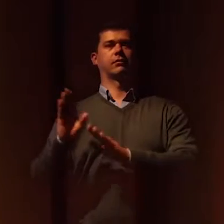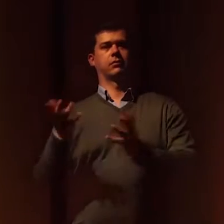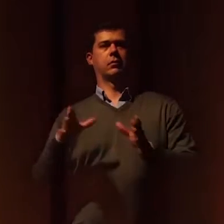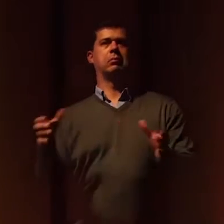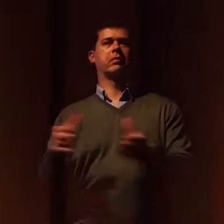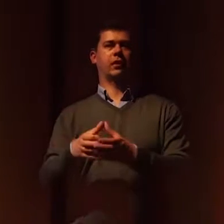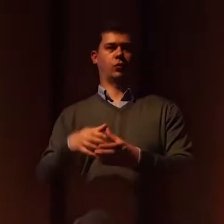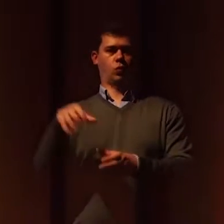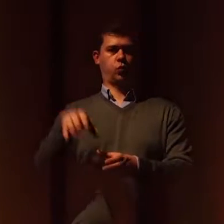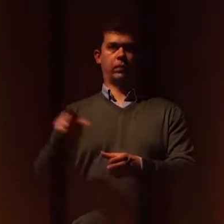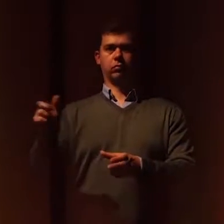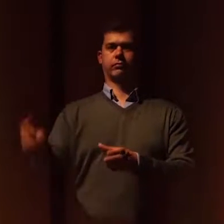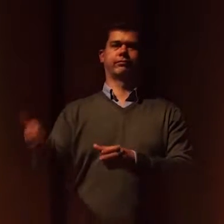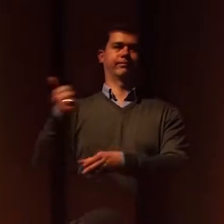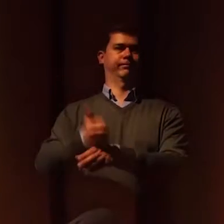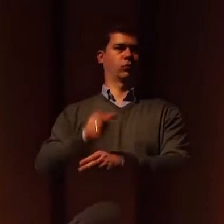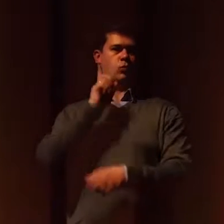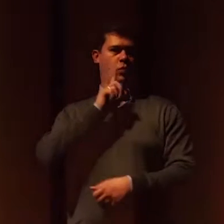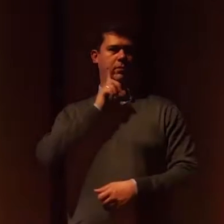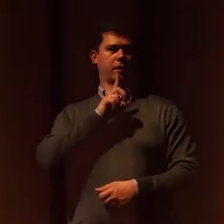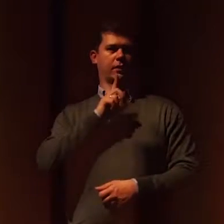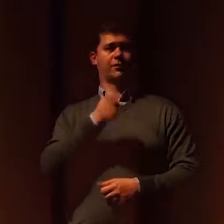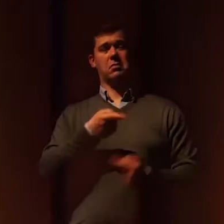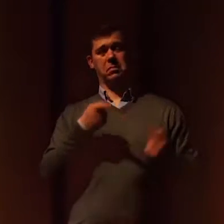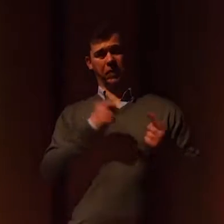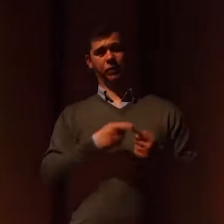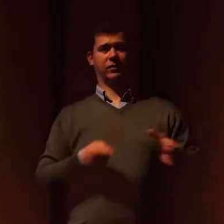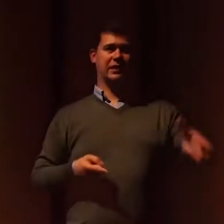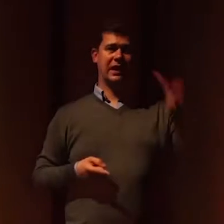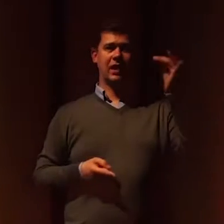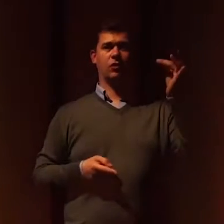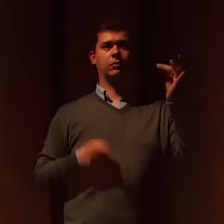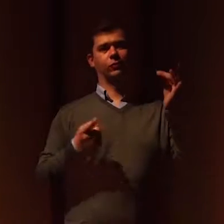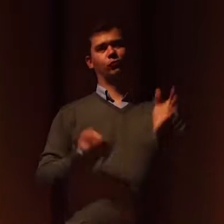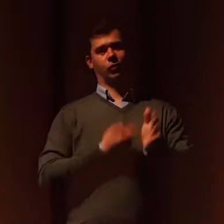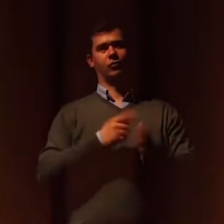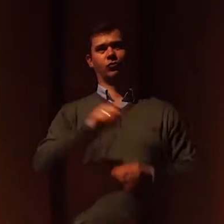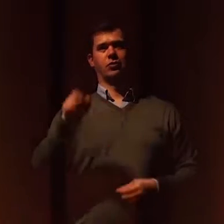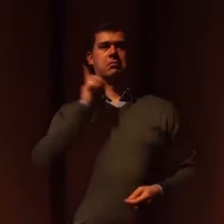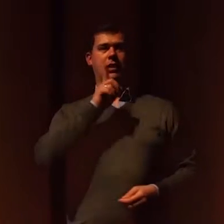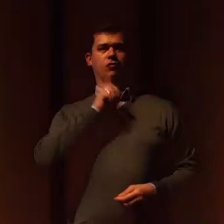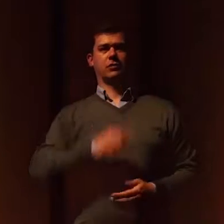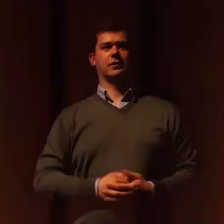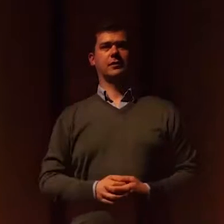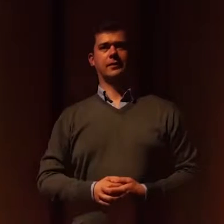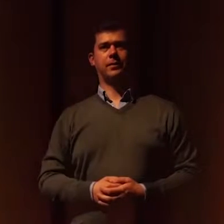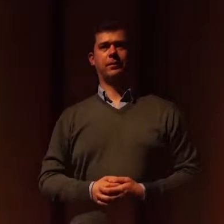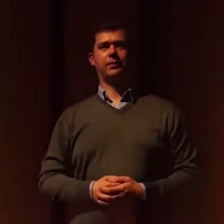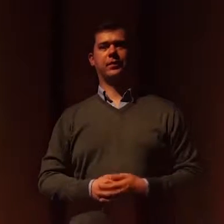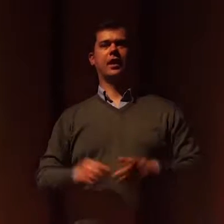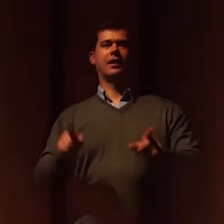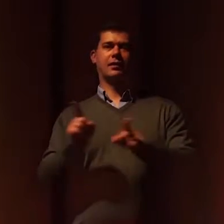mniejszości No to zgodnie ze stereotypem Jest to zdecydowanie najczęściej mężczyzna No ale